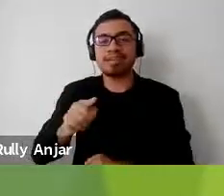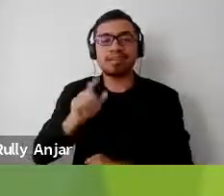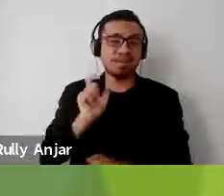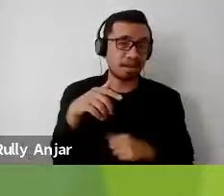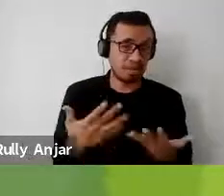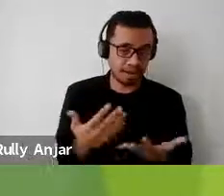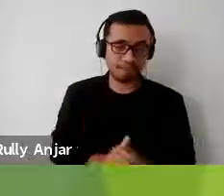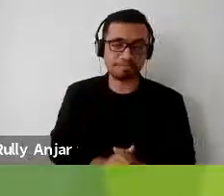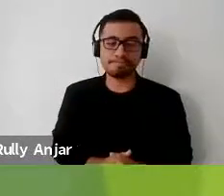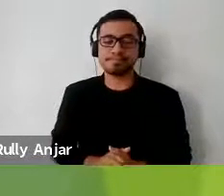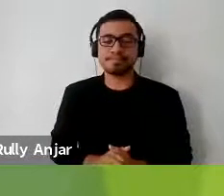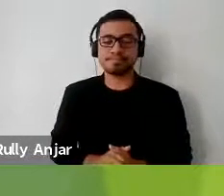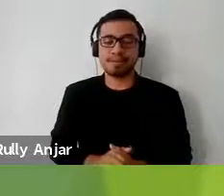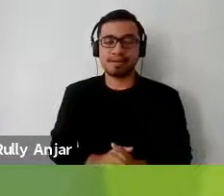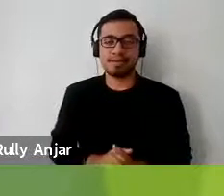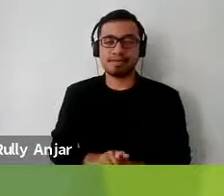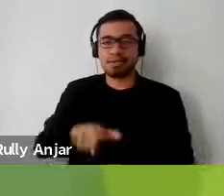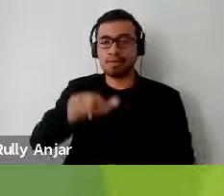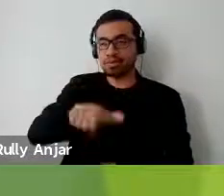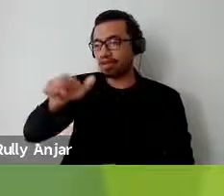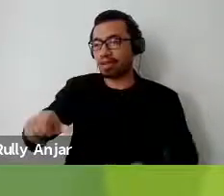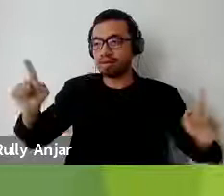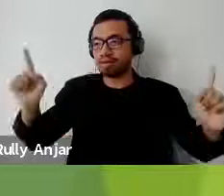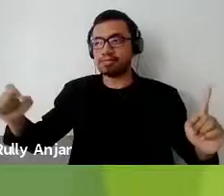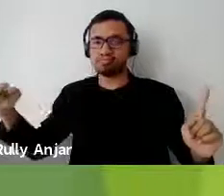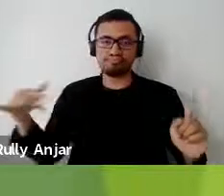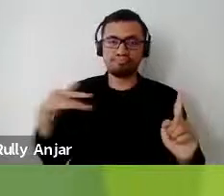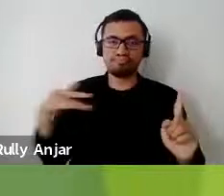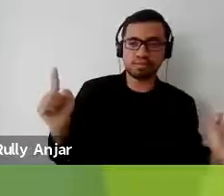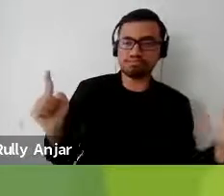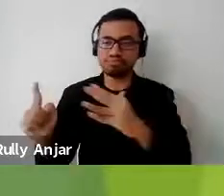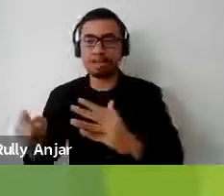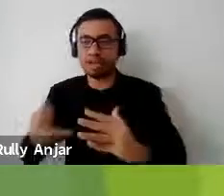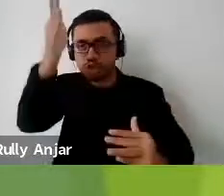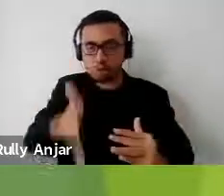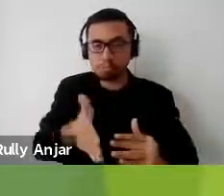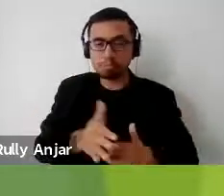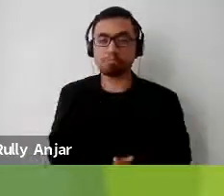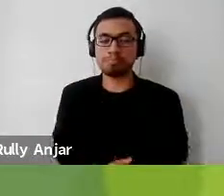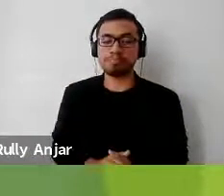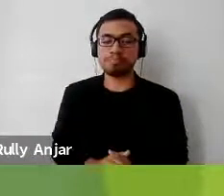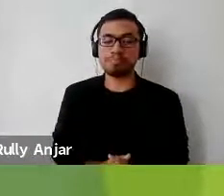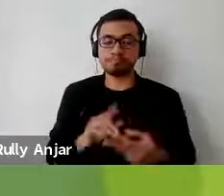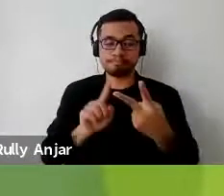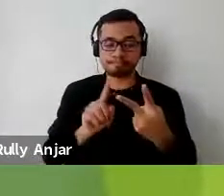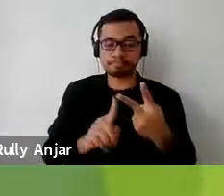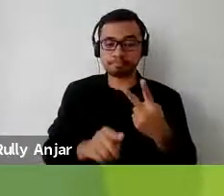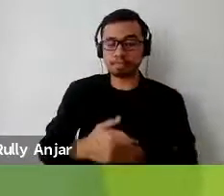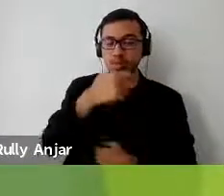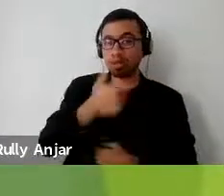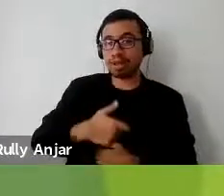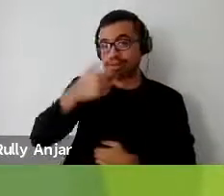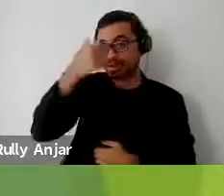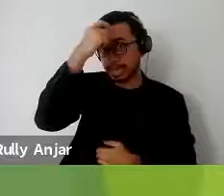upaya pencegahan penularan infeksi COVID. Kemudian sasaran kedua misalnya, pasien COVID tertangani hingga sehat dan